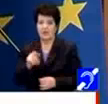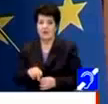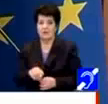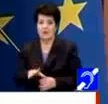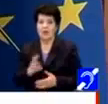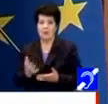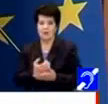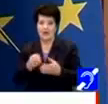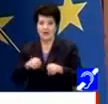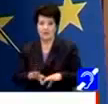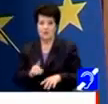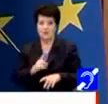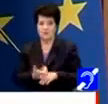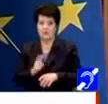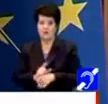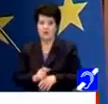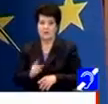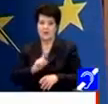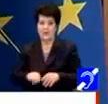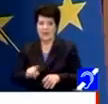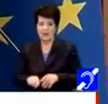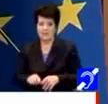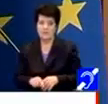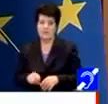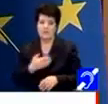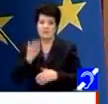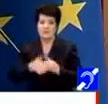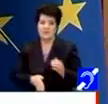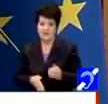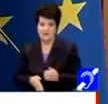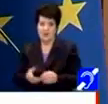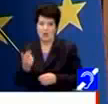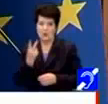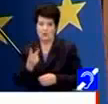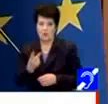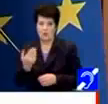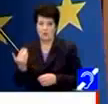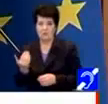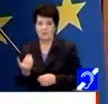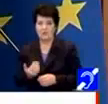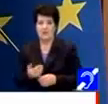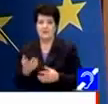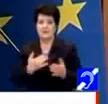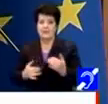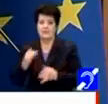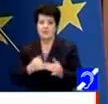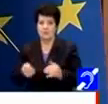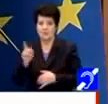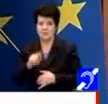am reușit foarte repede să ne mișcăm și să finalizăm cele două evaluări. Evident, discutăm